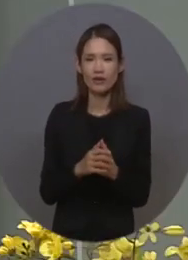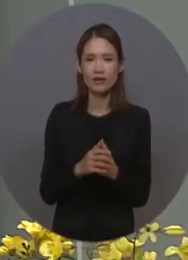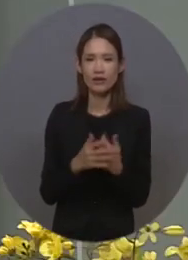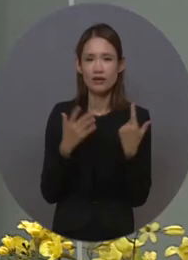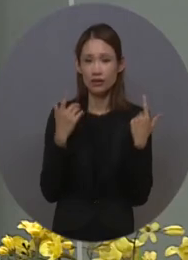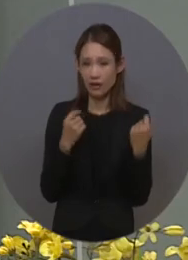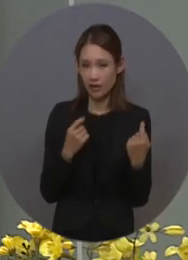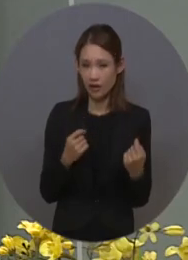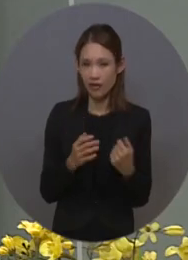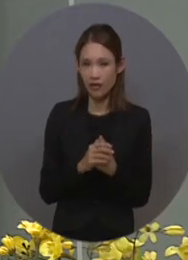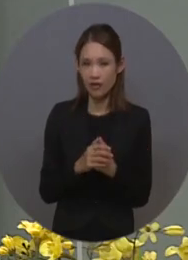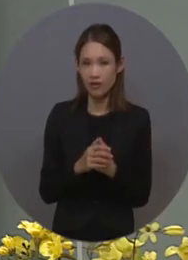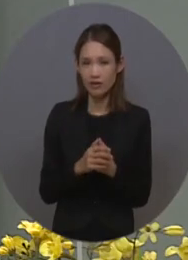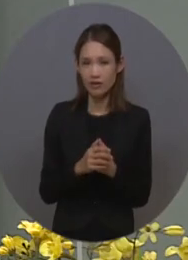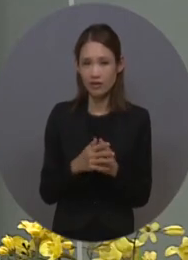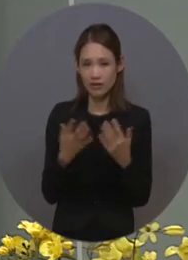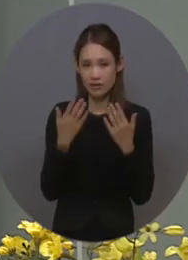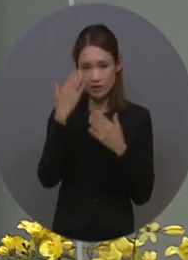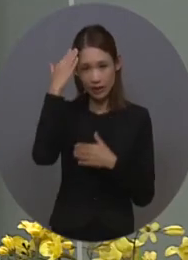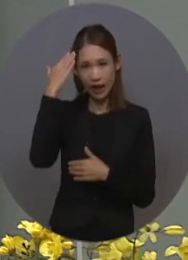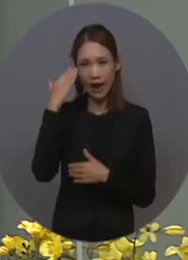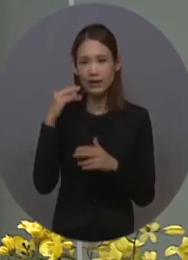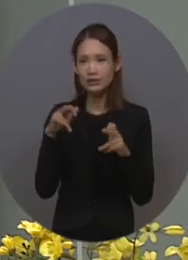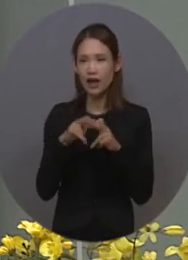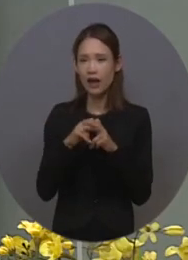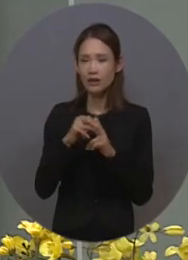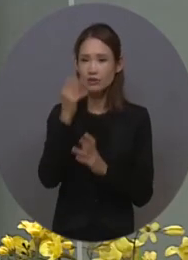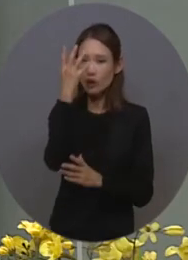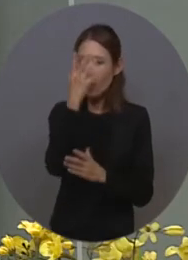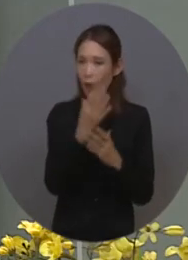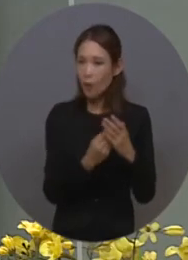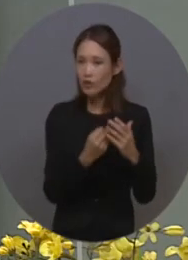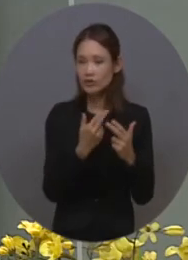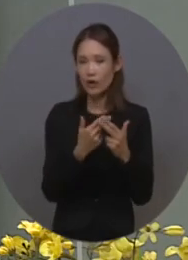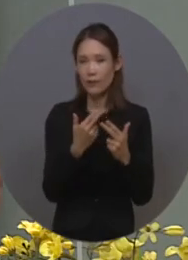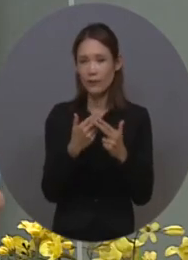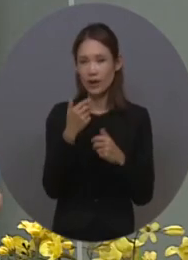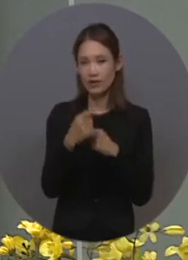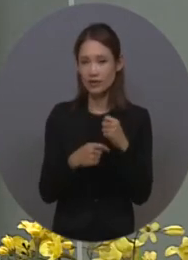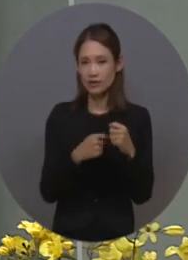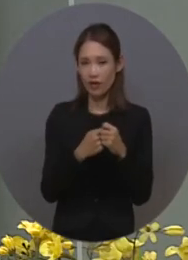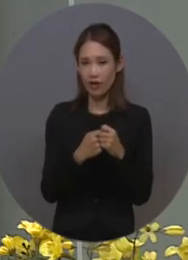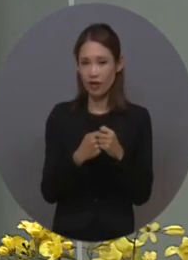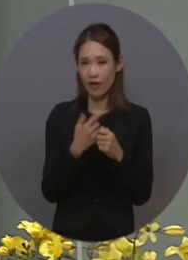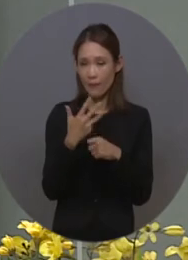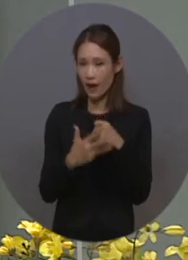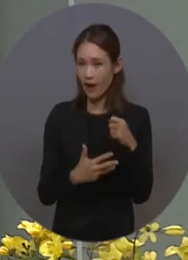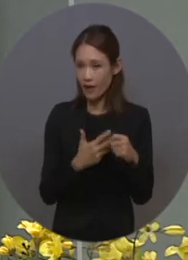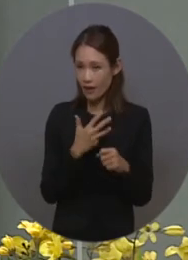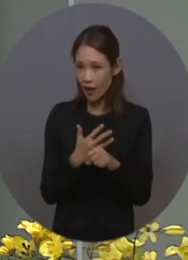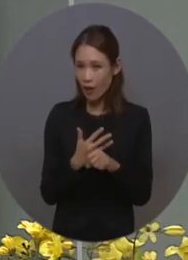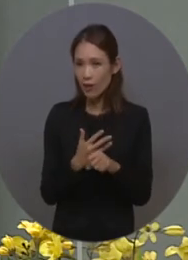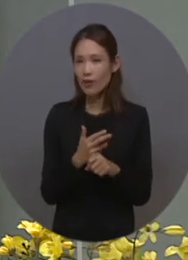그러다 보니까 대한장애인농구협회도 그 1년 한 게 아니고 8년 동안 회장을